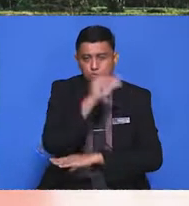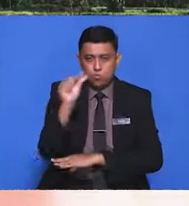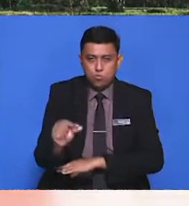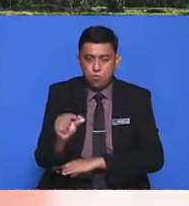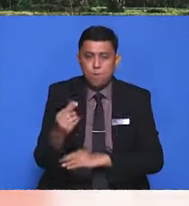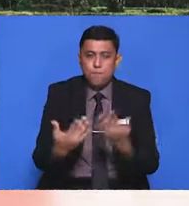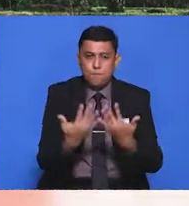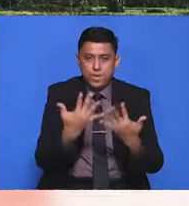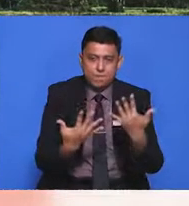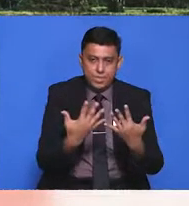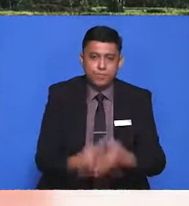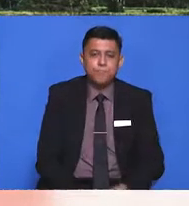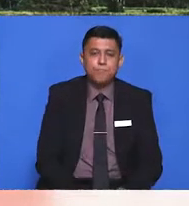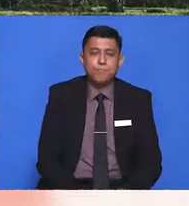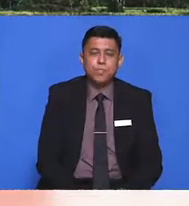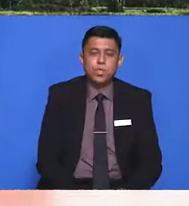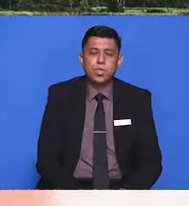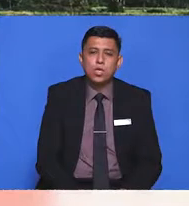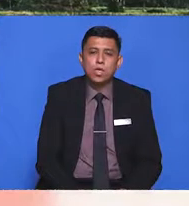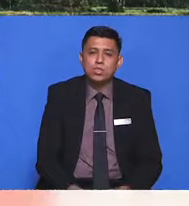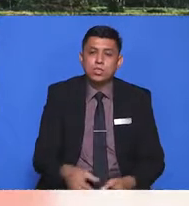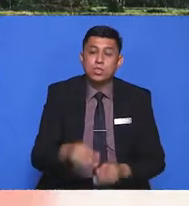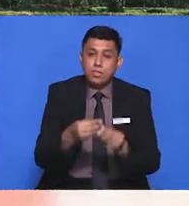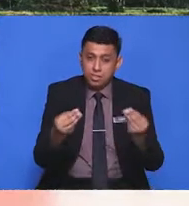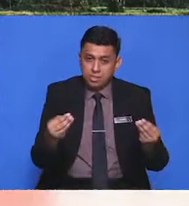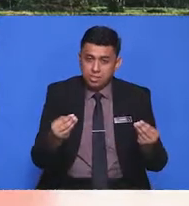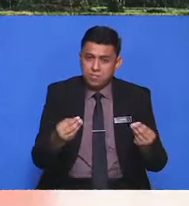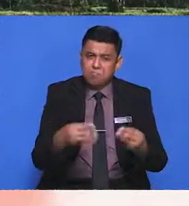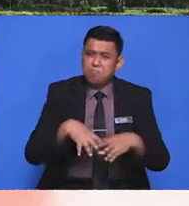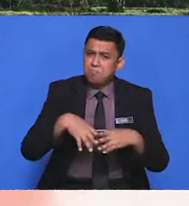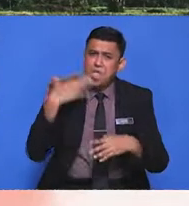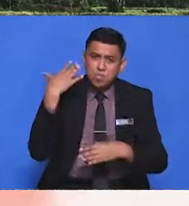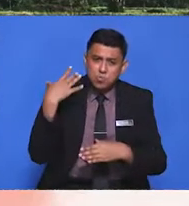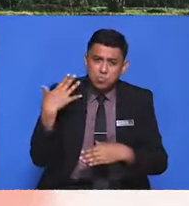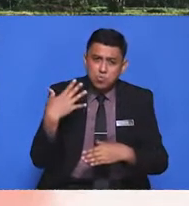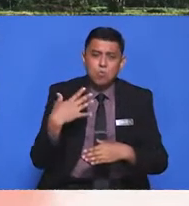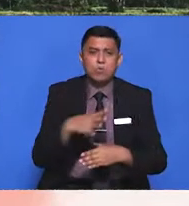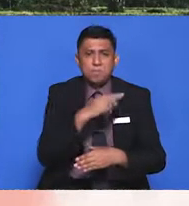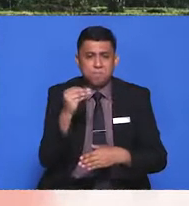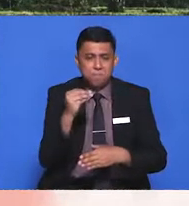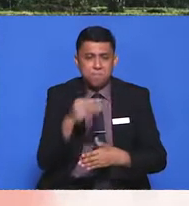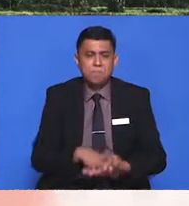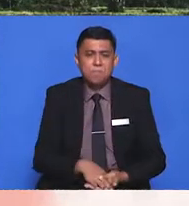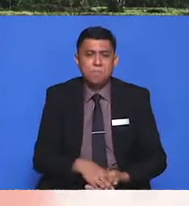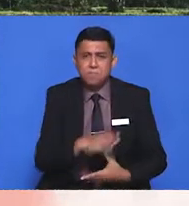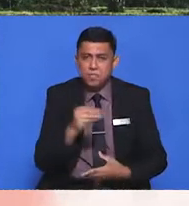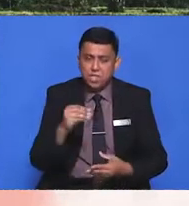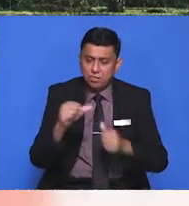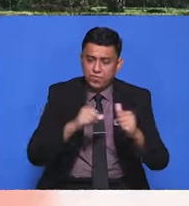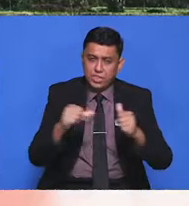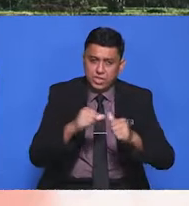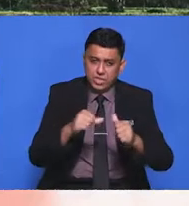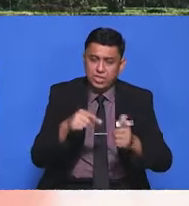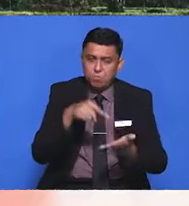Mayon, Filipina. Tanahnya subur untuk penanaman padi. Tasik vulkanik yang terhasil daripada aktiviti